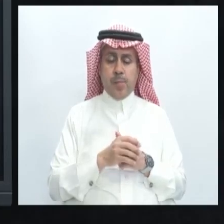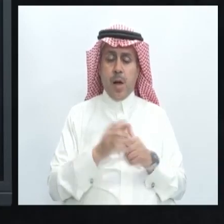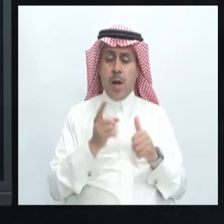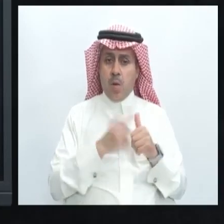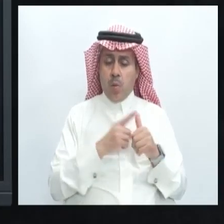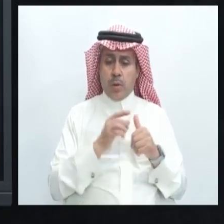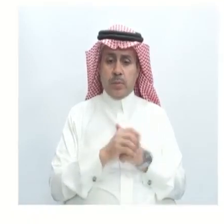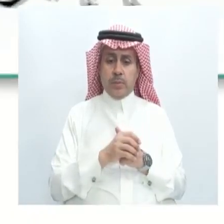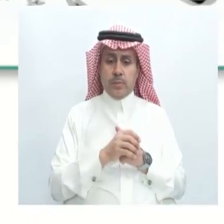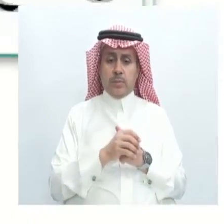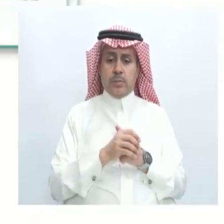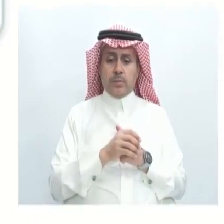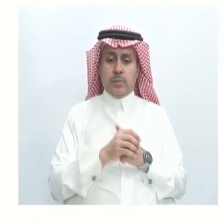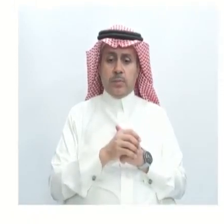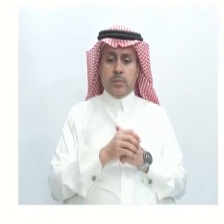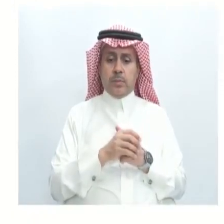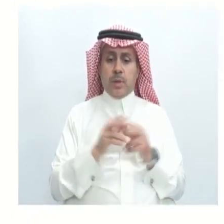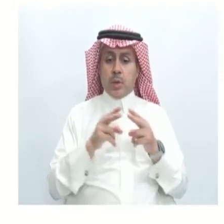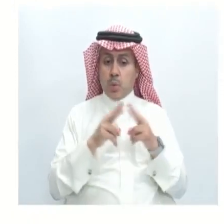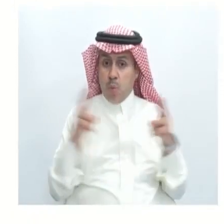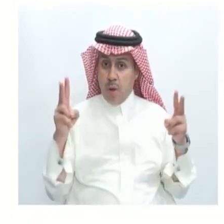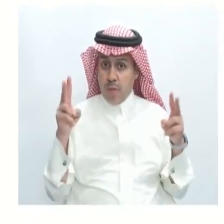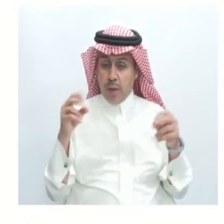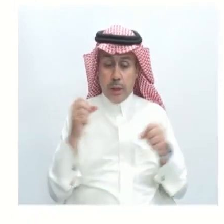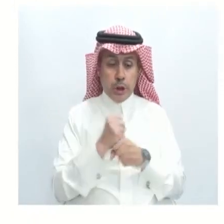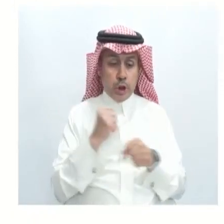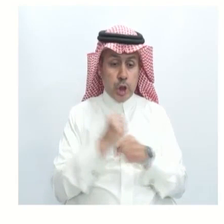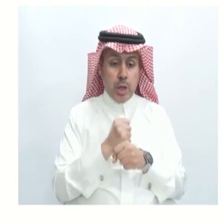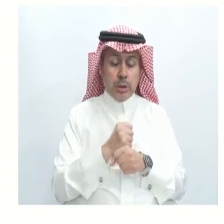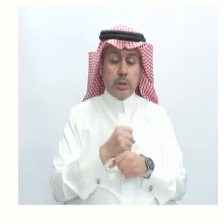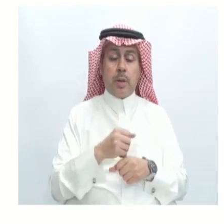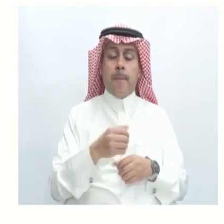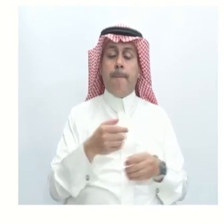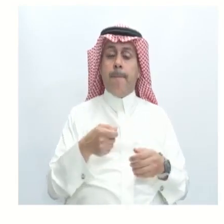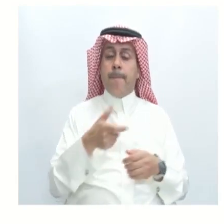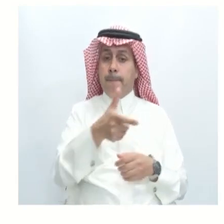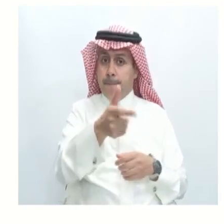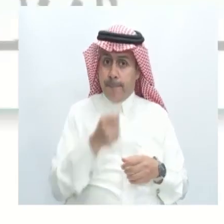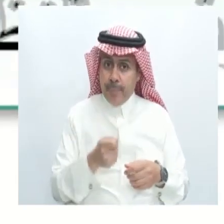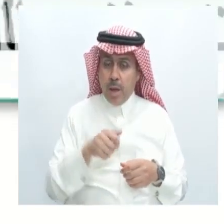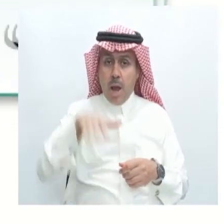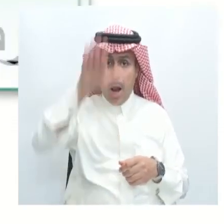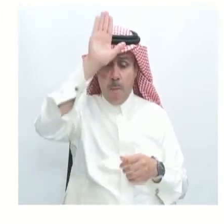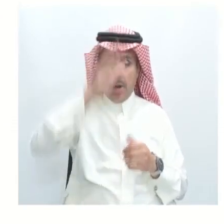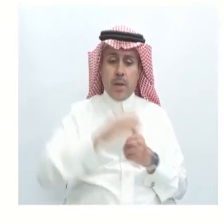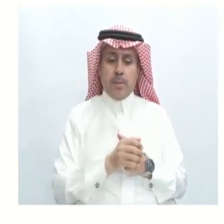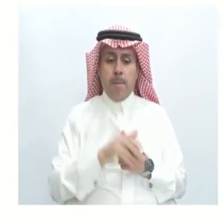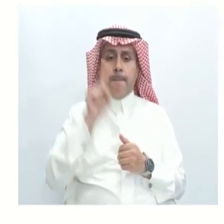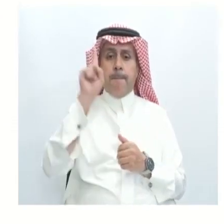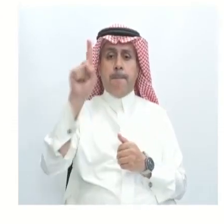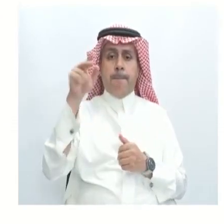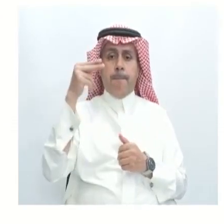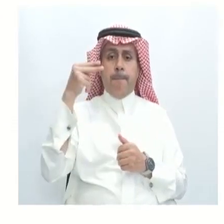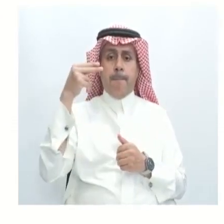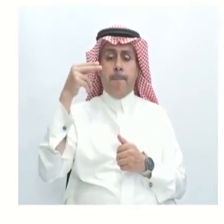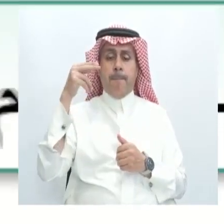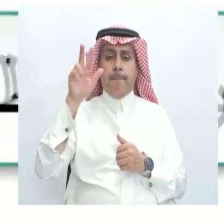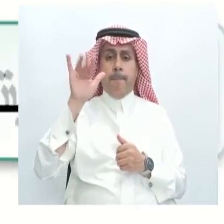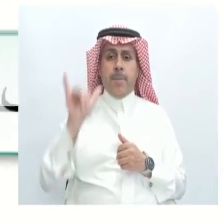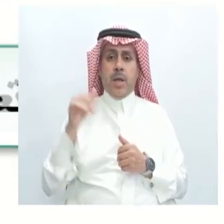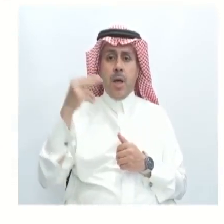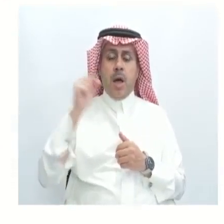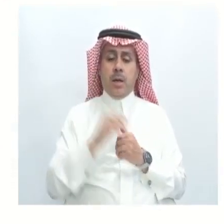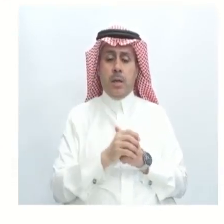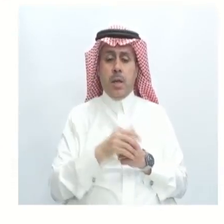قادرا على ان توضح اجراءات البيعه للملك وفق النظام هيئه البيعه وايضا تعرف النظام الاساسي